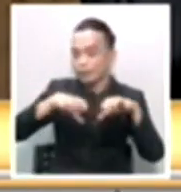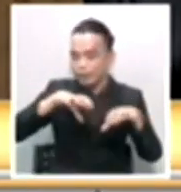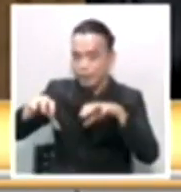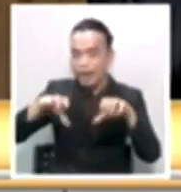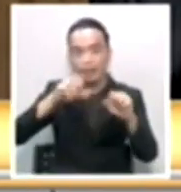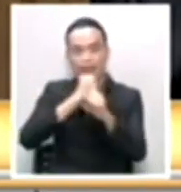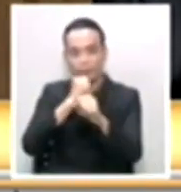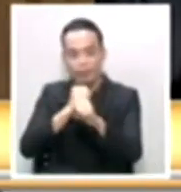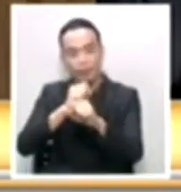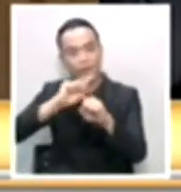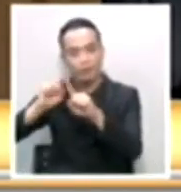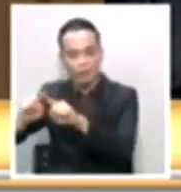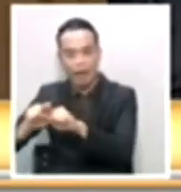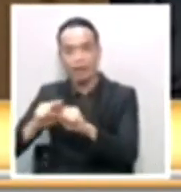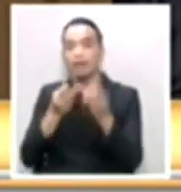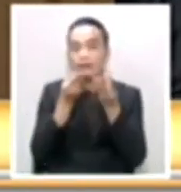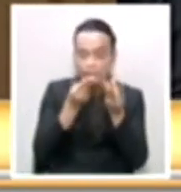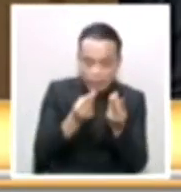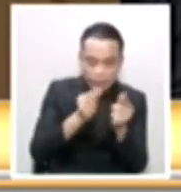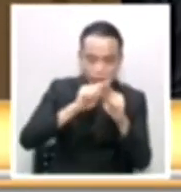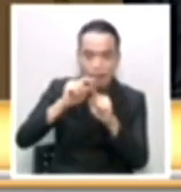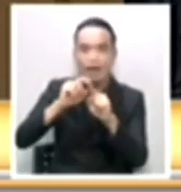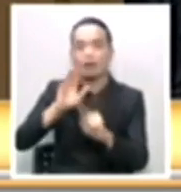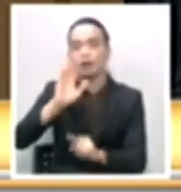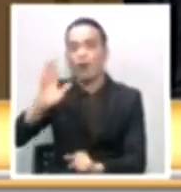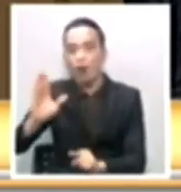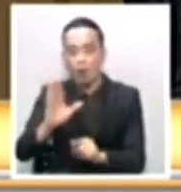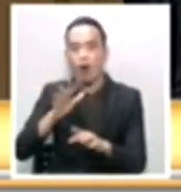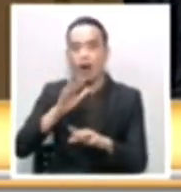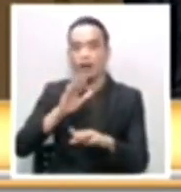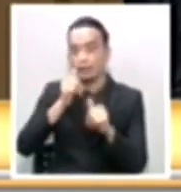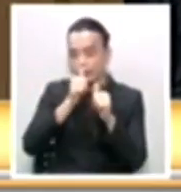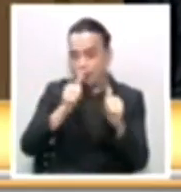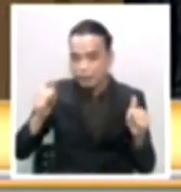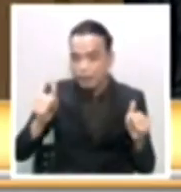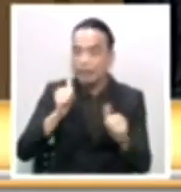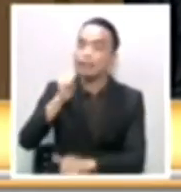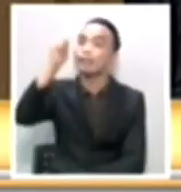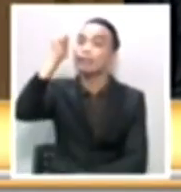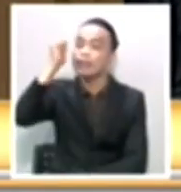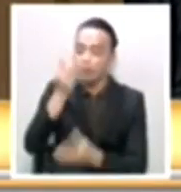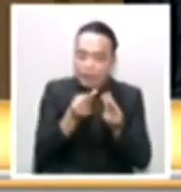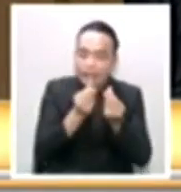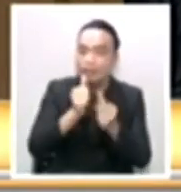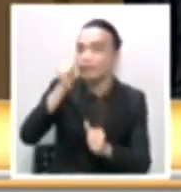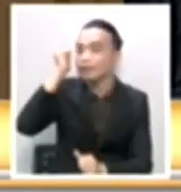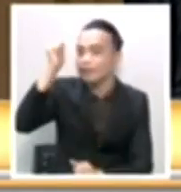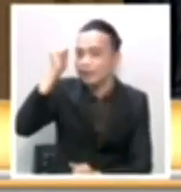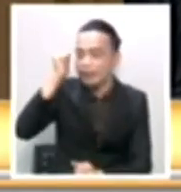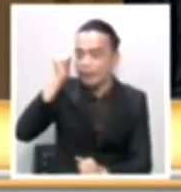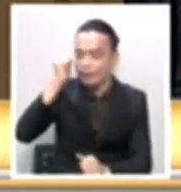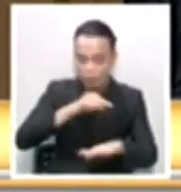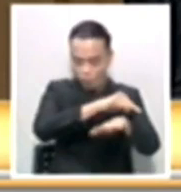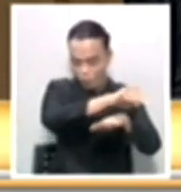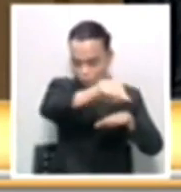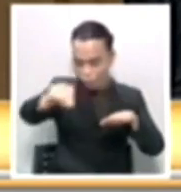ใช้พื้นที่ที่เรามีศักยภาพอยู่เดิมคือการที่เราเรียก Eastern Seaboard เดิมนะครับเป็นที่ที่พิจารณ